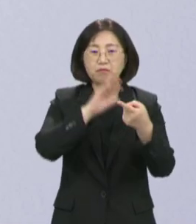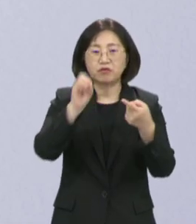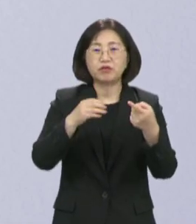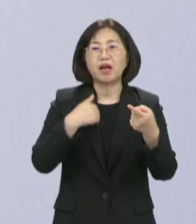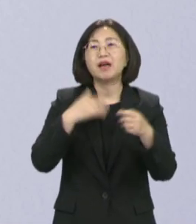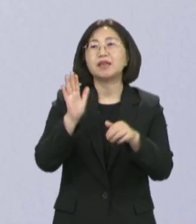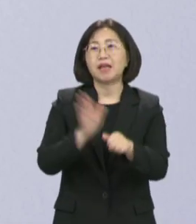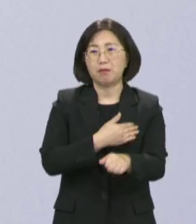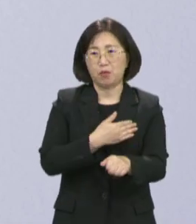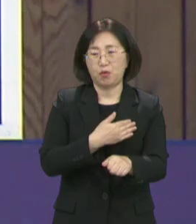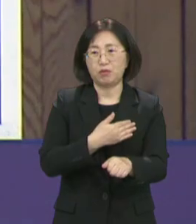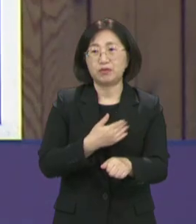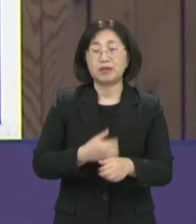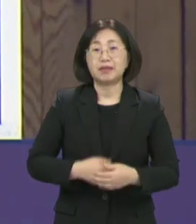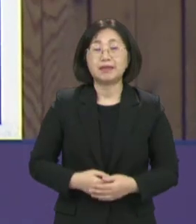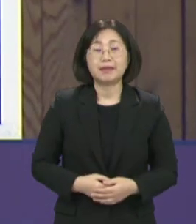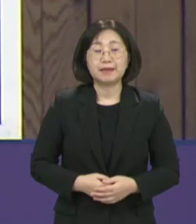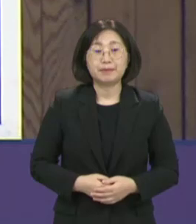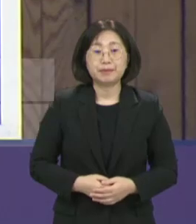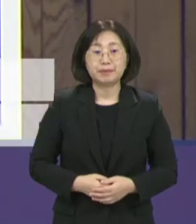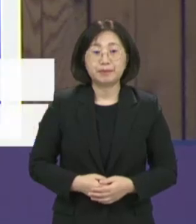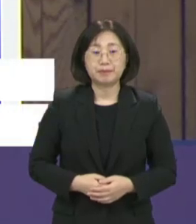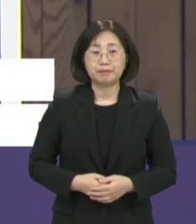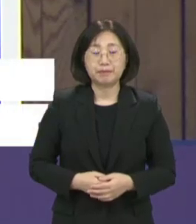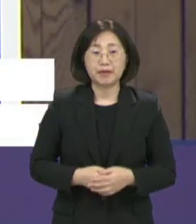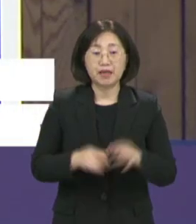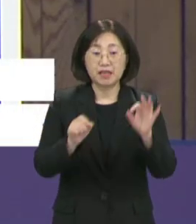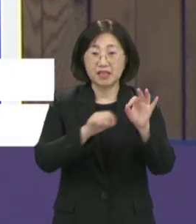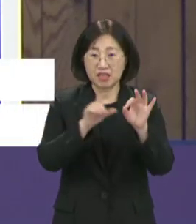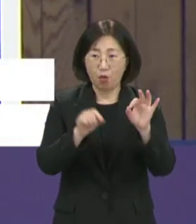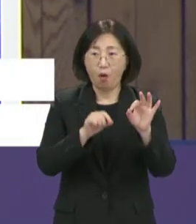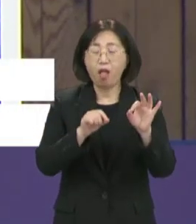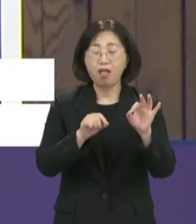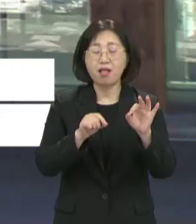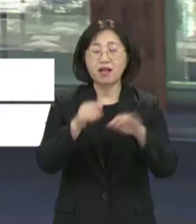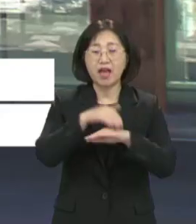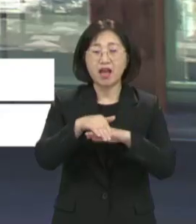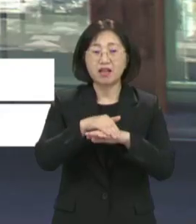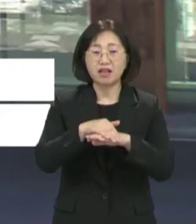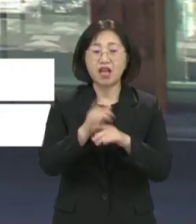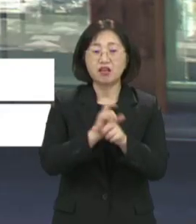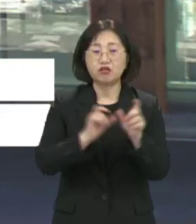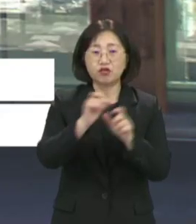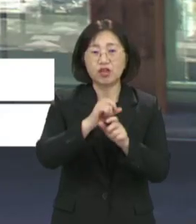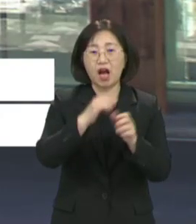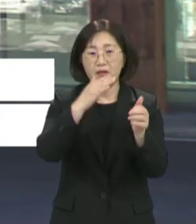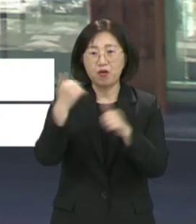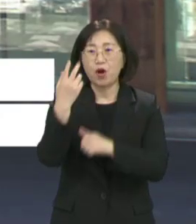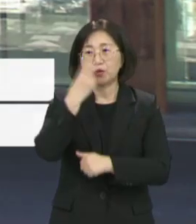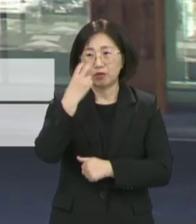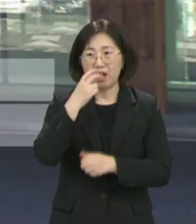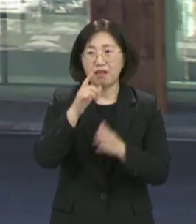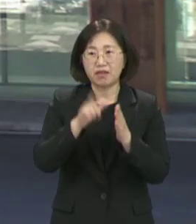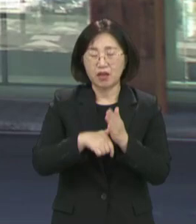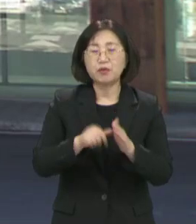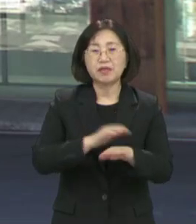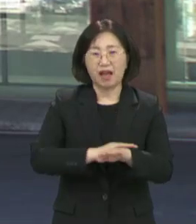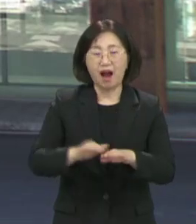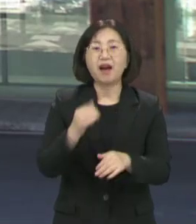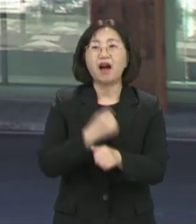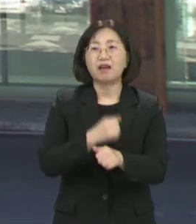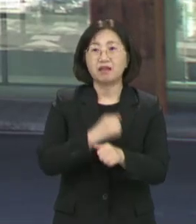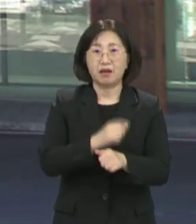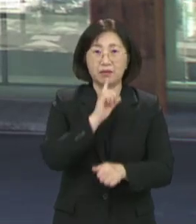변명의 여지는 없고요. 이어 이달 중 예정된 추가 경찰 조사에도 성실히 응하겠다고 전했습니다. TJB